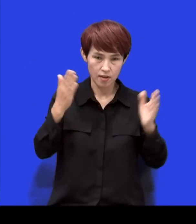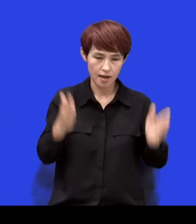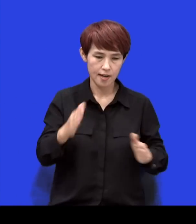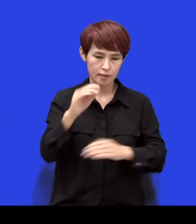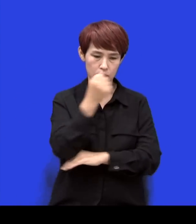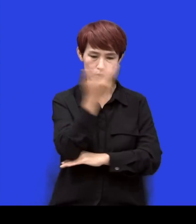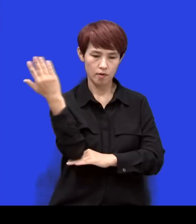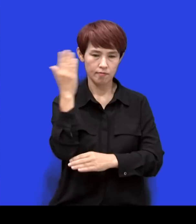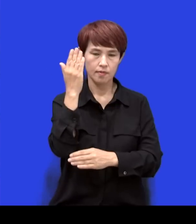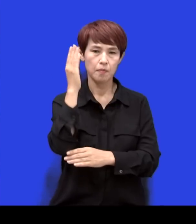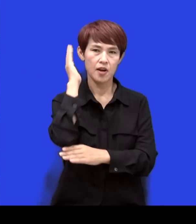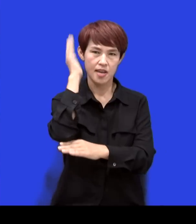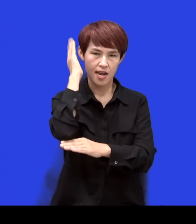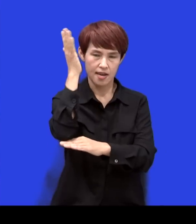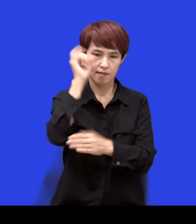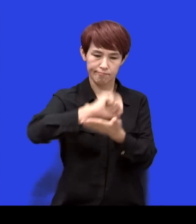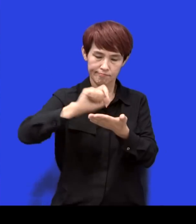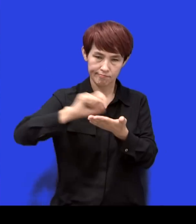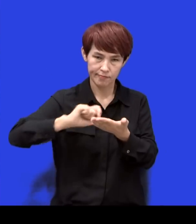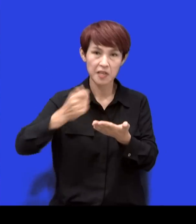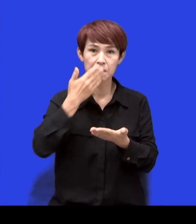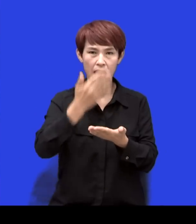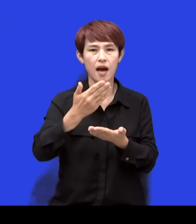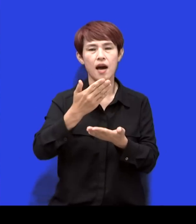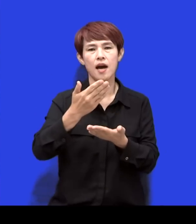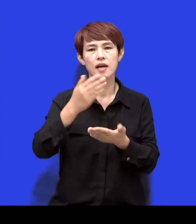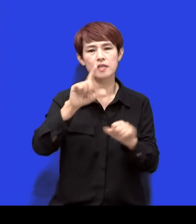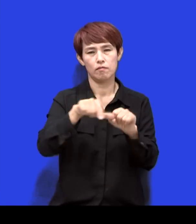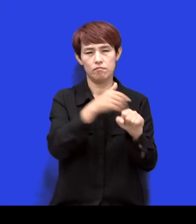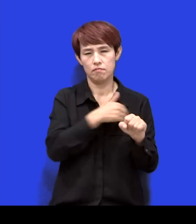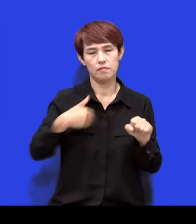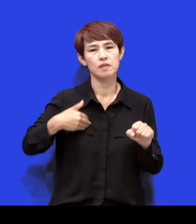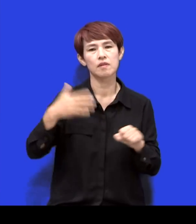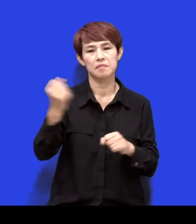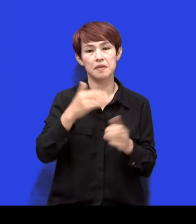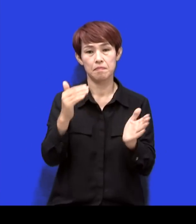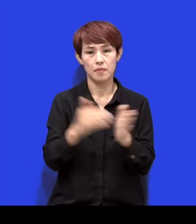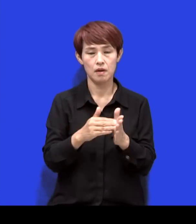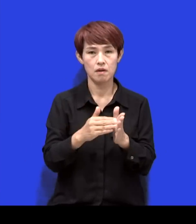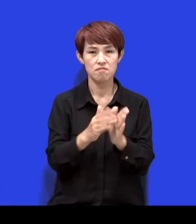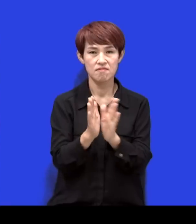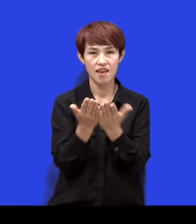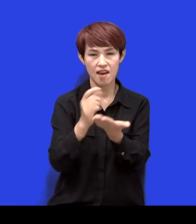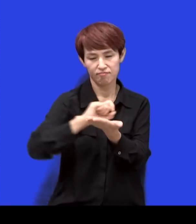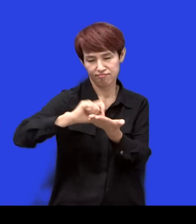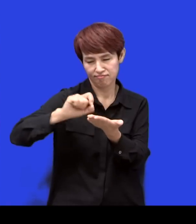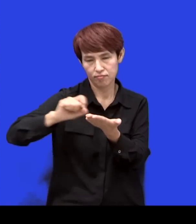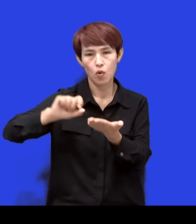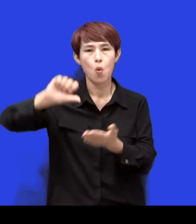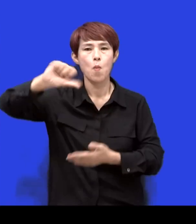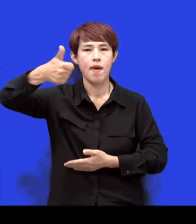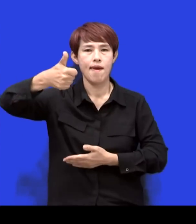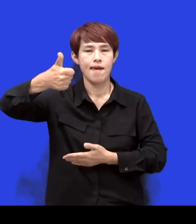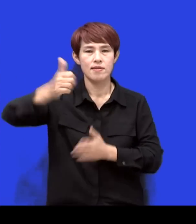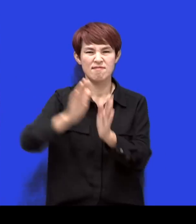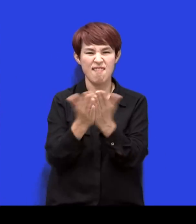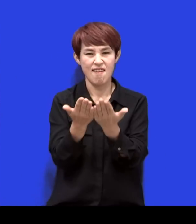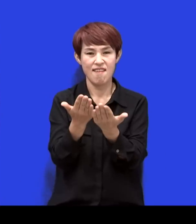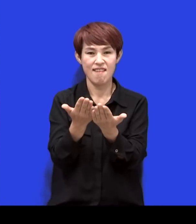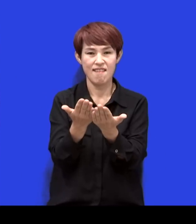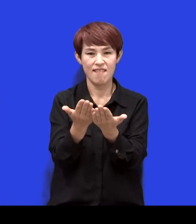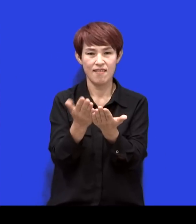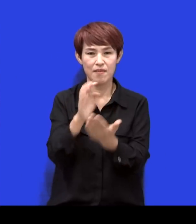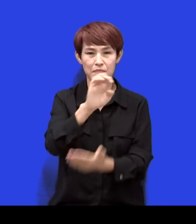쓸 시간을 제가 사는 거예요. 왜냐면 소설 계약금 얼마 안 되니까. 아. 그래서 500페이지짜리 소설을 씁니다. 예. 괴테의